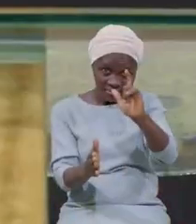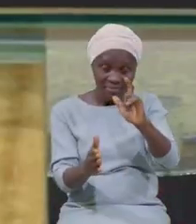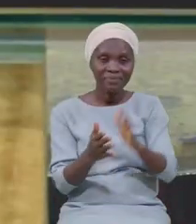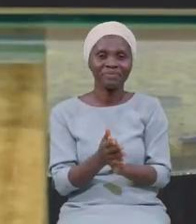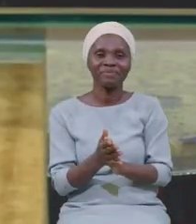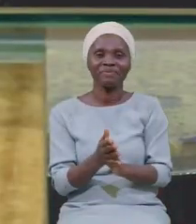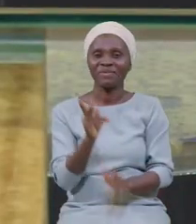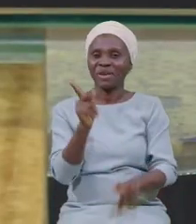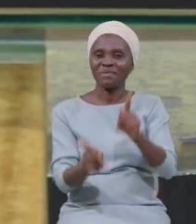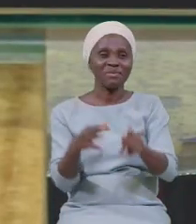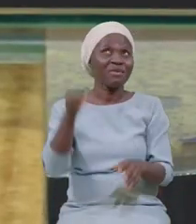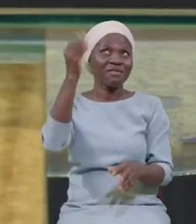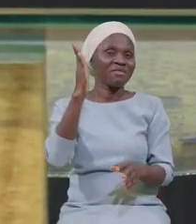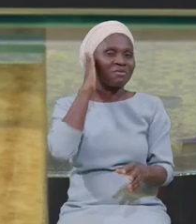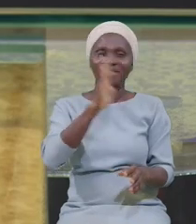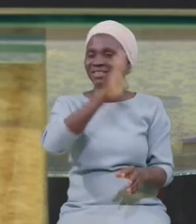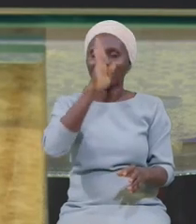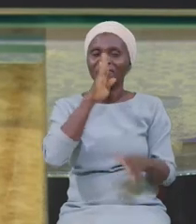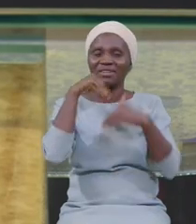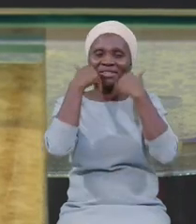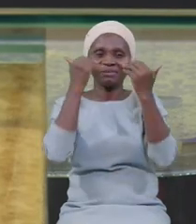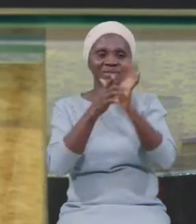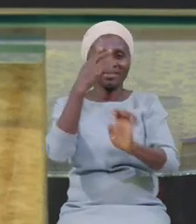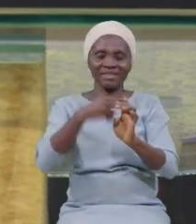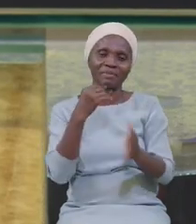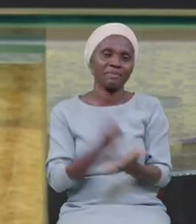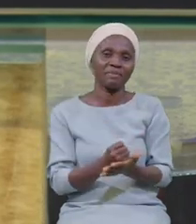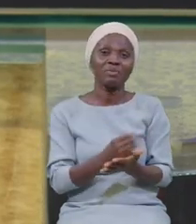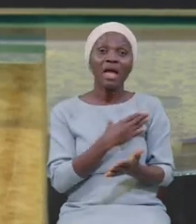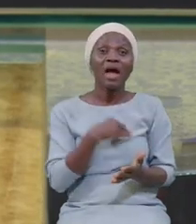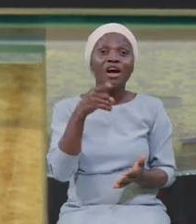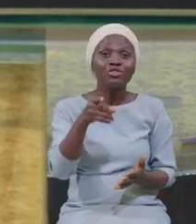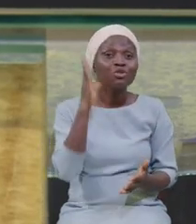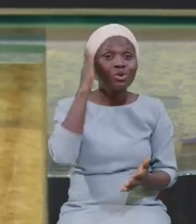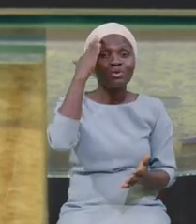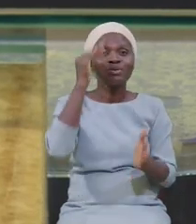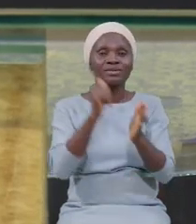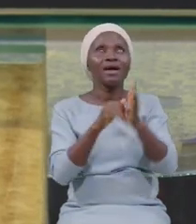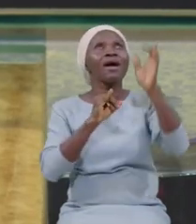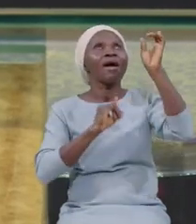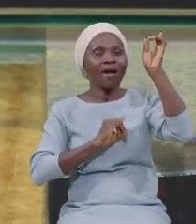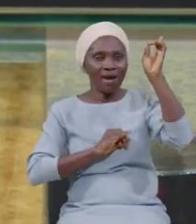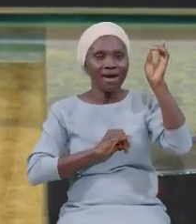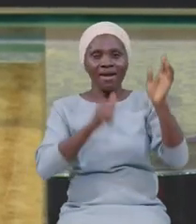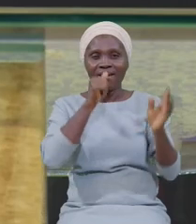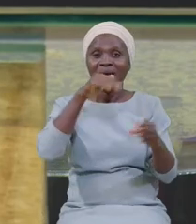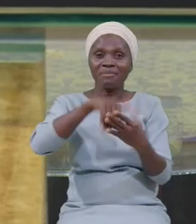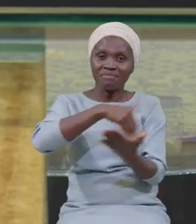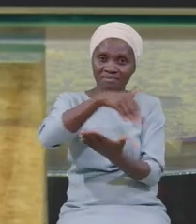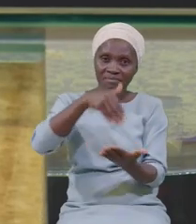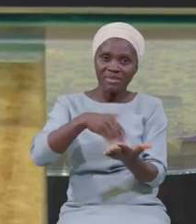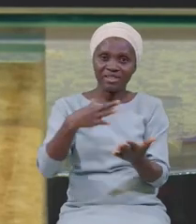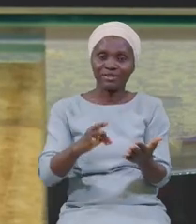qu'ils sont là? Le peuple de Dieu ne sera jamais confus. Et vous saurez que je suis au milieu d'Israël,